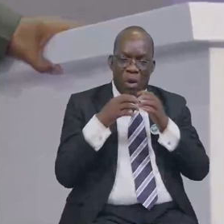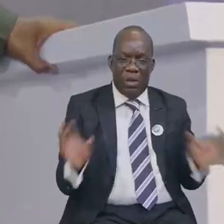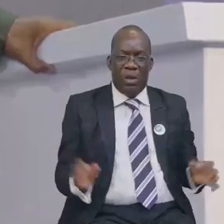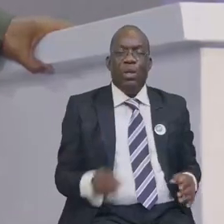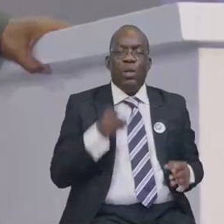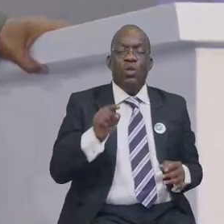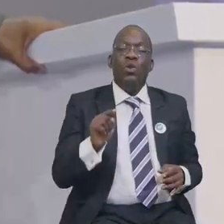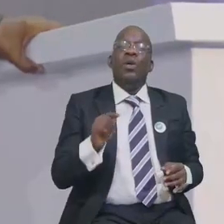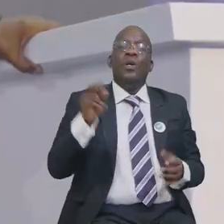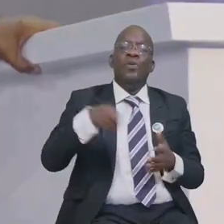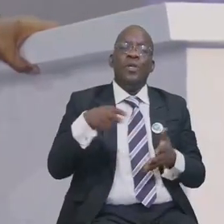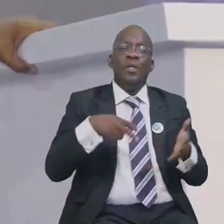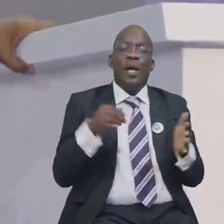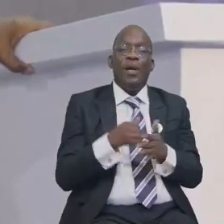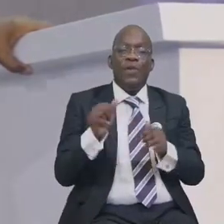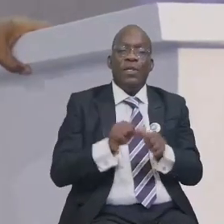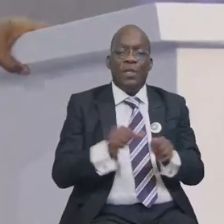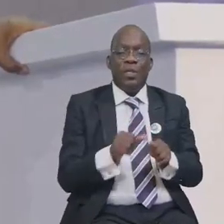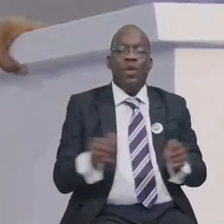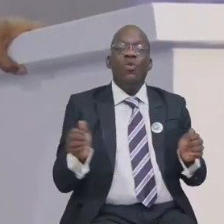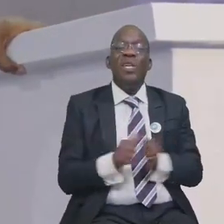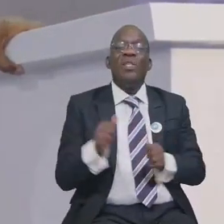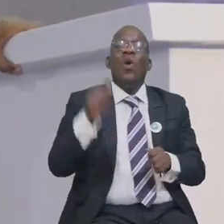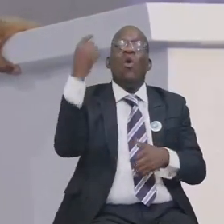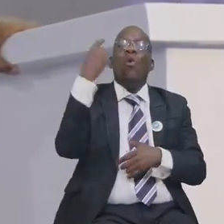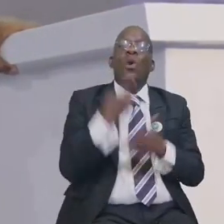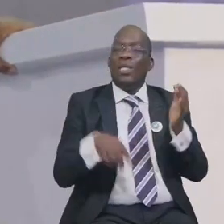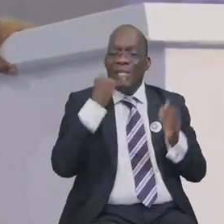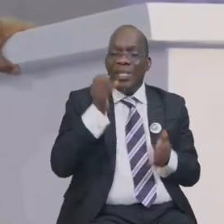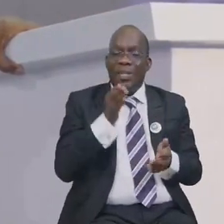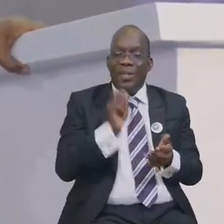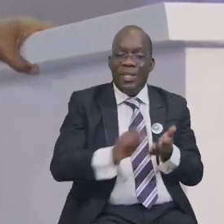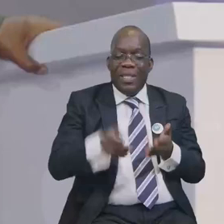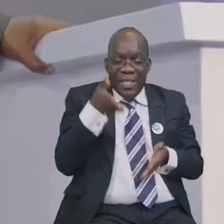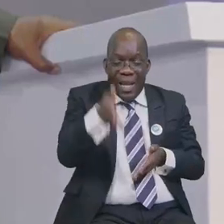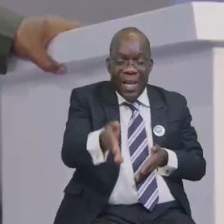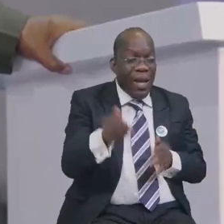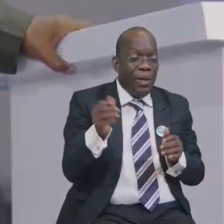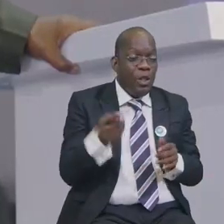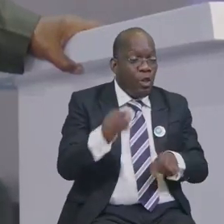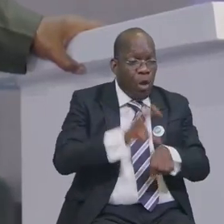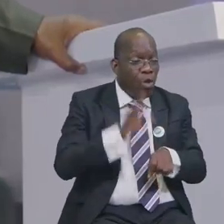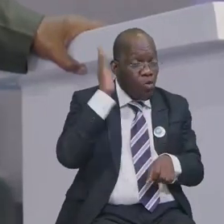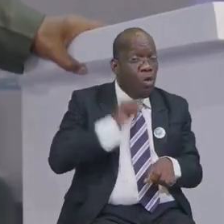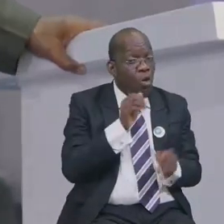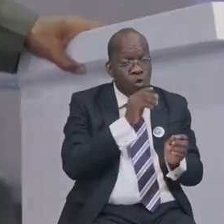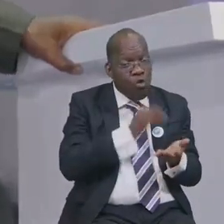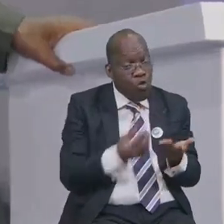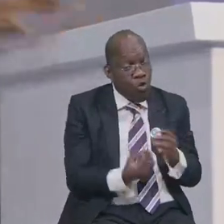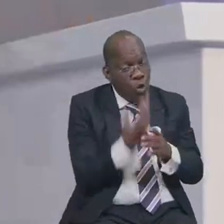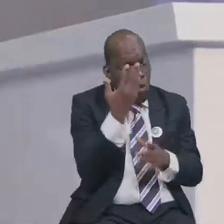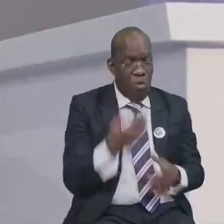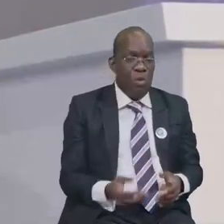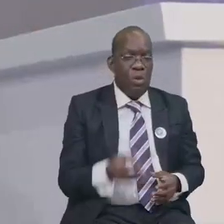En mettant les points sur les i et en mettant les traits sur les t. Ton église ne va pas grandir de cette manière. Si